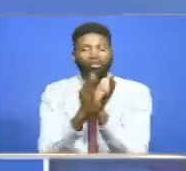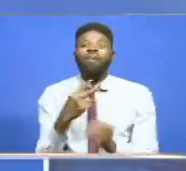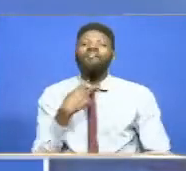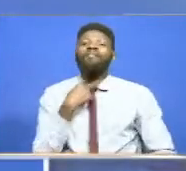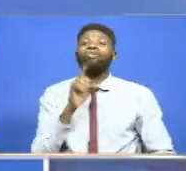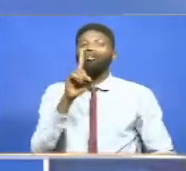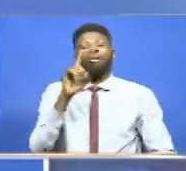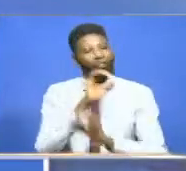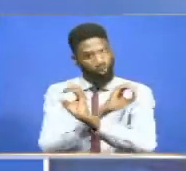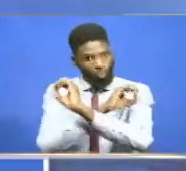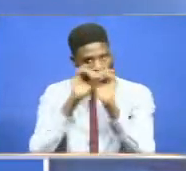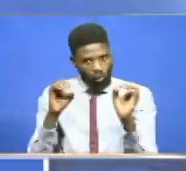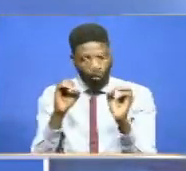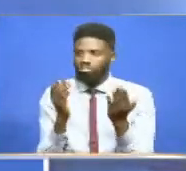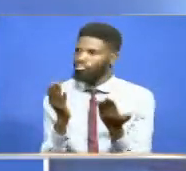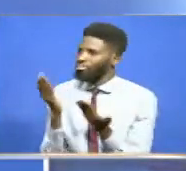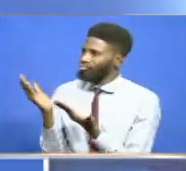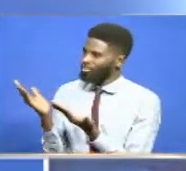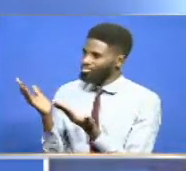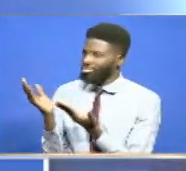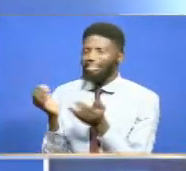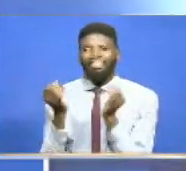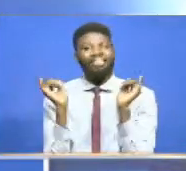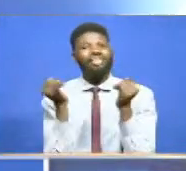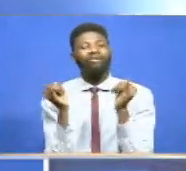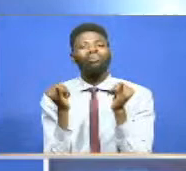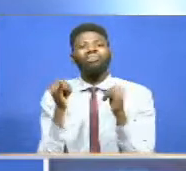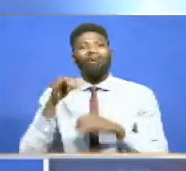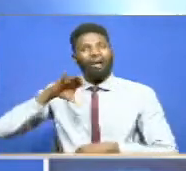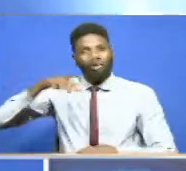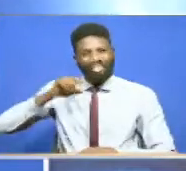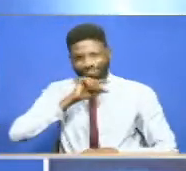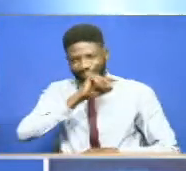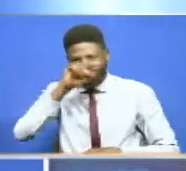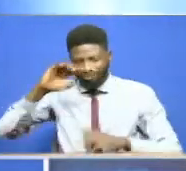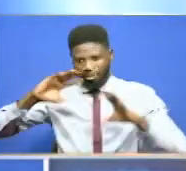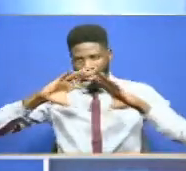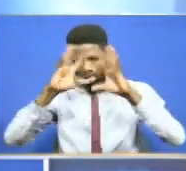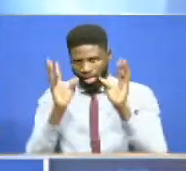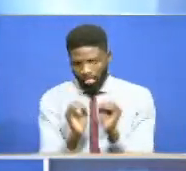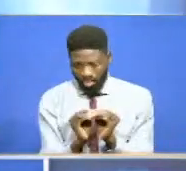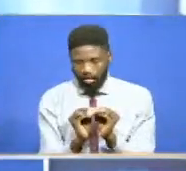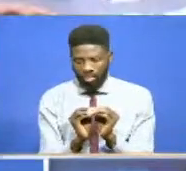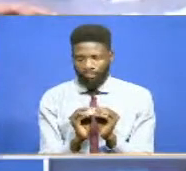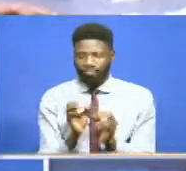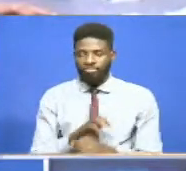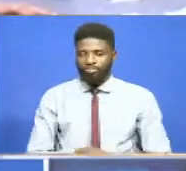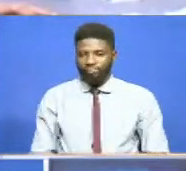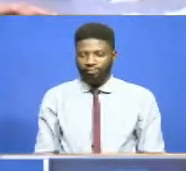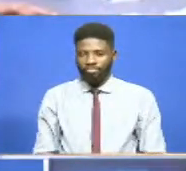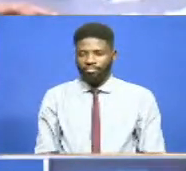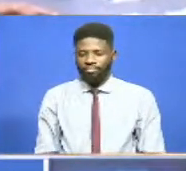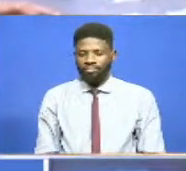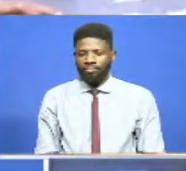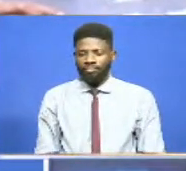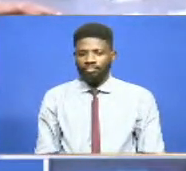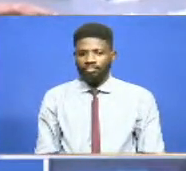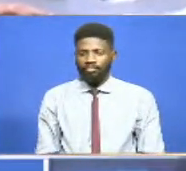Kwa habari hizi na taarifa nyingine zaidi kutoka kwenye kaunti, huwapa mseto wa magatuzi.